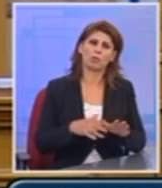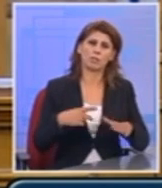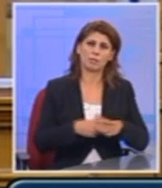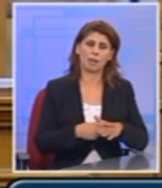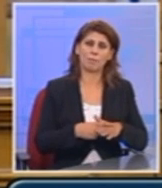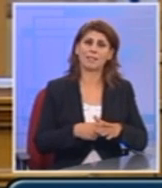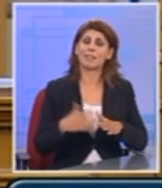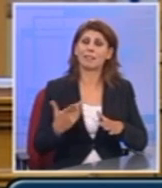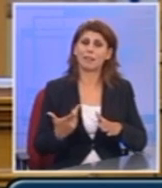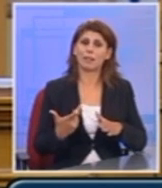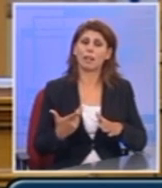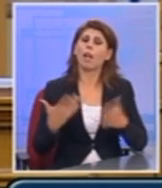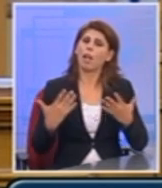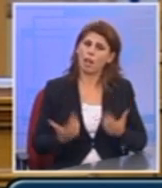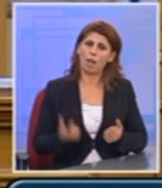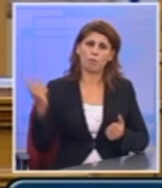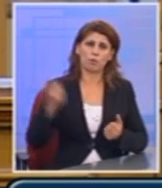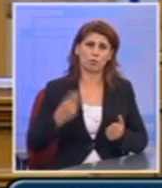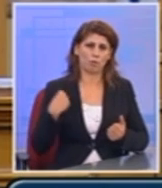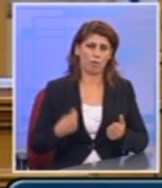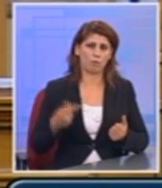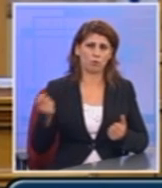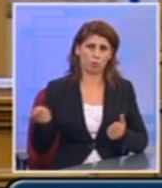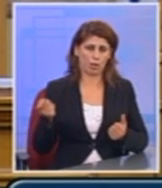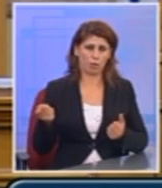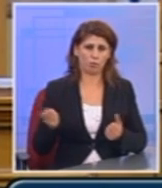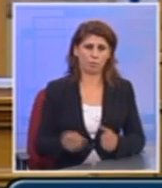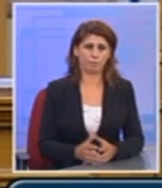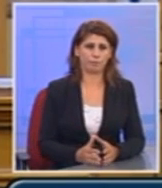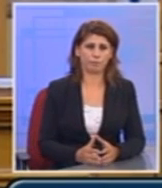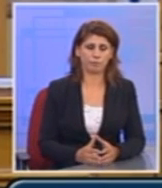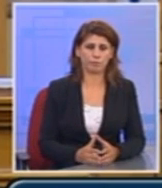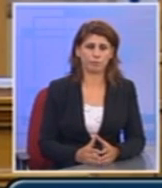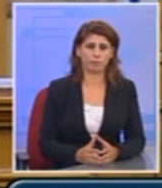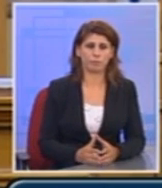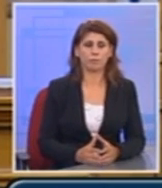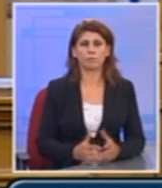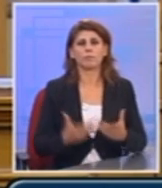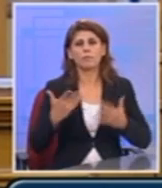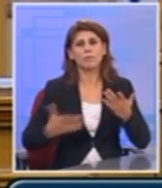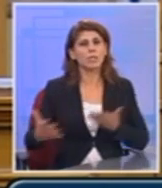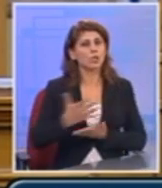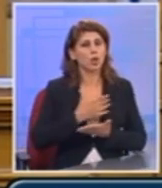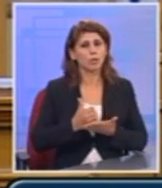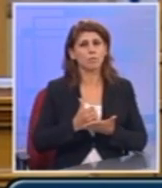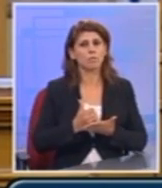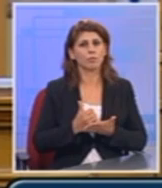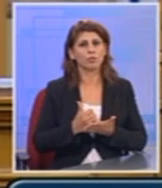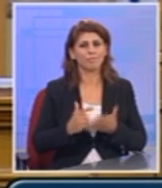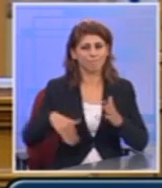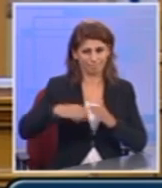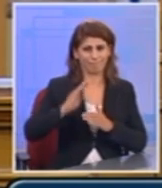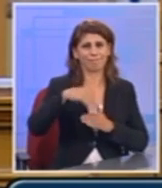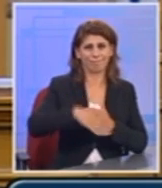γιατί κατέχουν μέρος του δημοσίου χρέους και το ισολογισμός τους θα διαταραχθεί